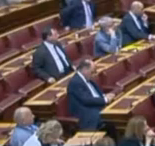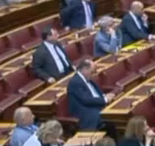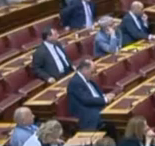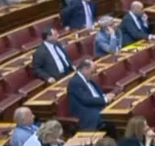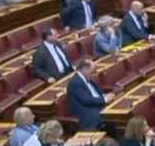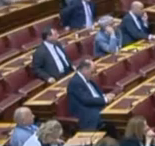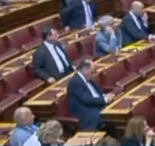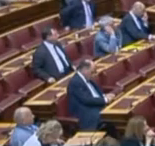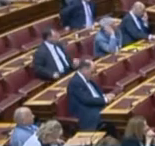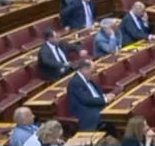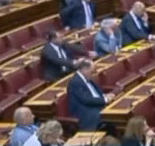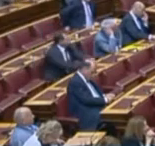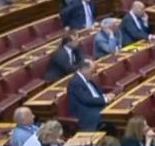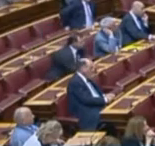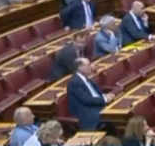Καθίστε κάτω.